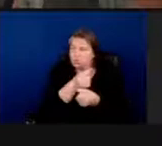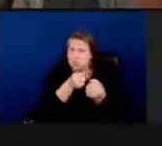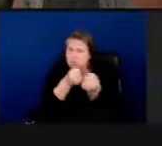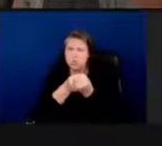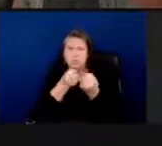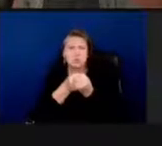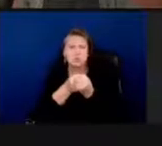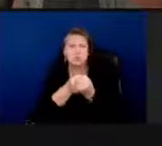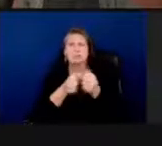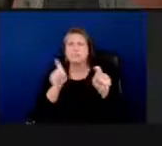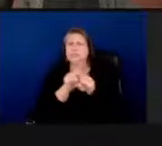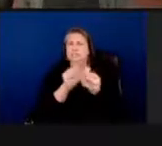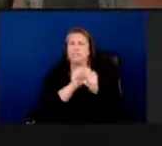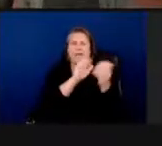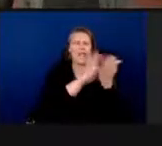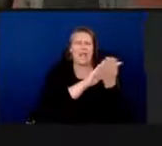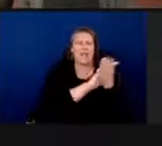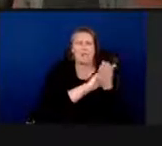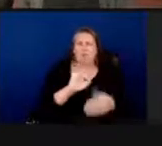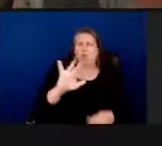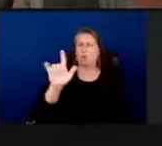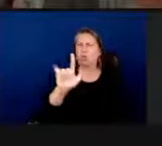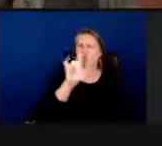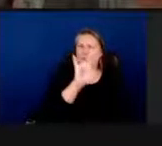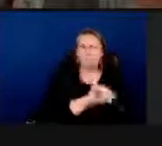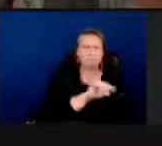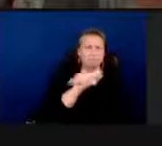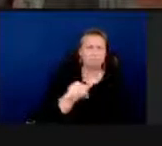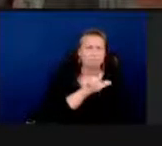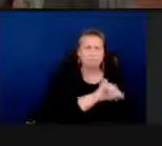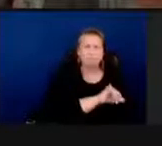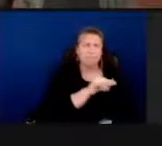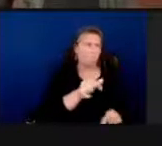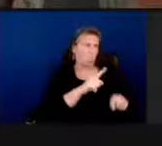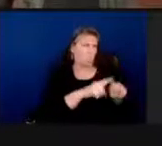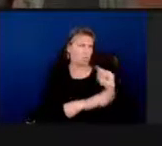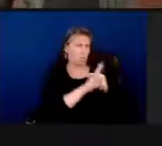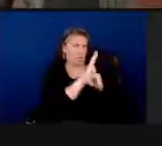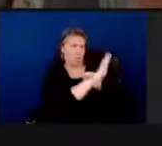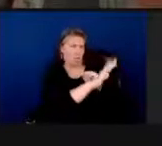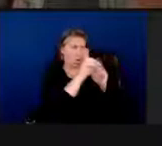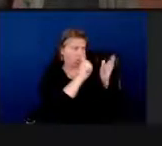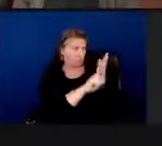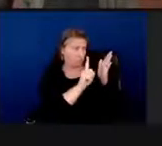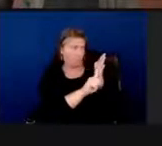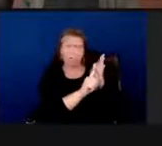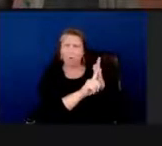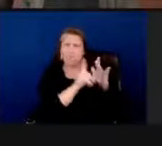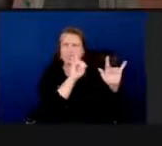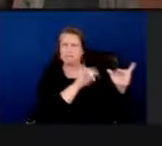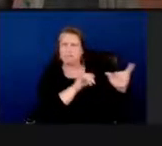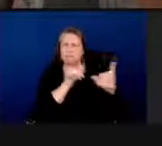na kazi yao kuu ni kuhakikisha kuwa mpango huu unafuatiliwa ifaavyo.